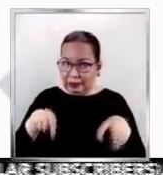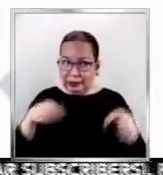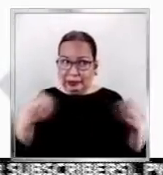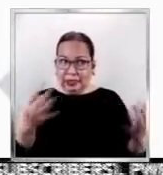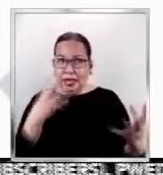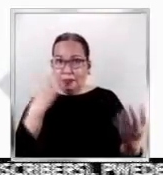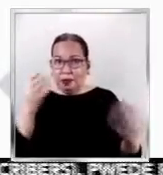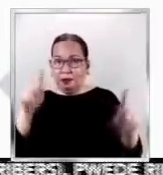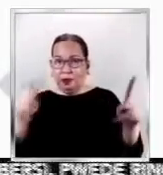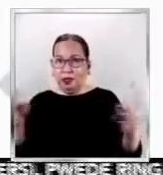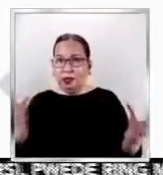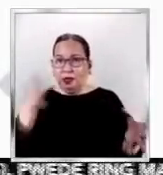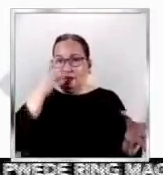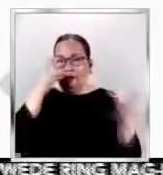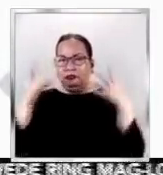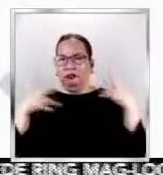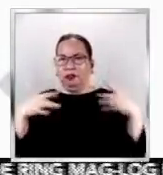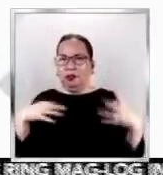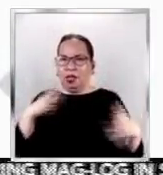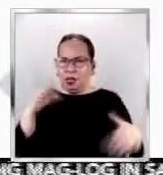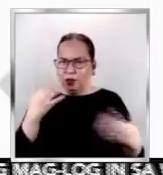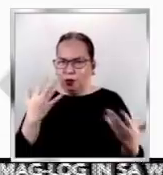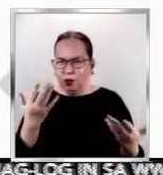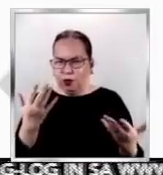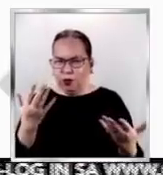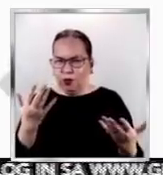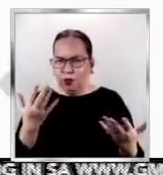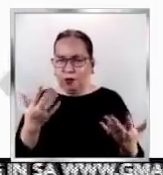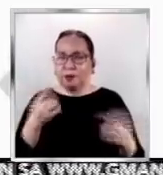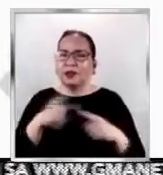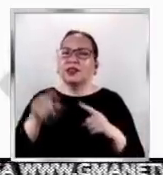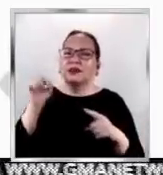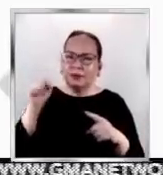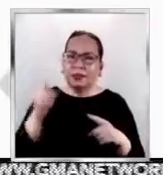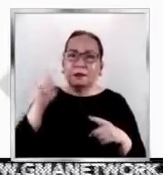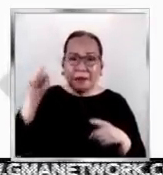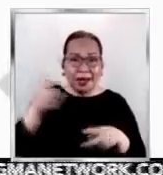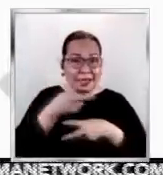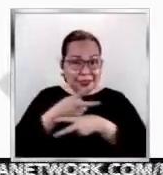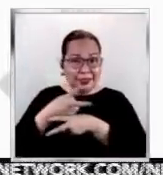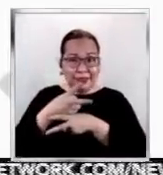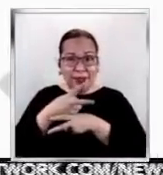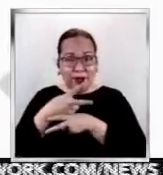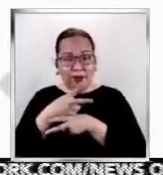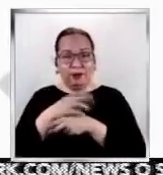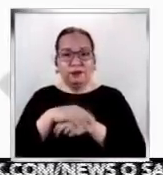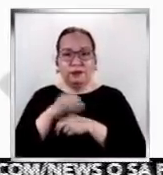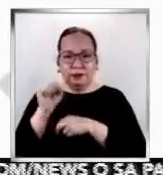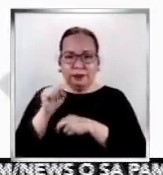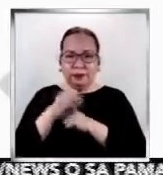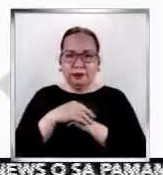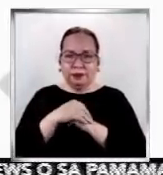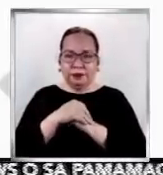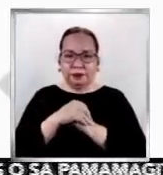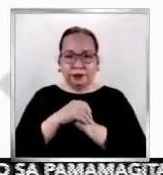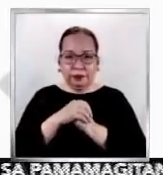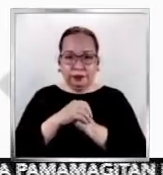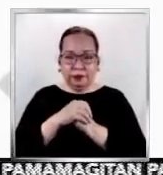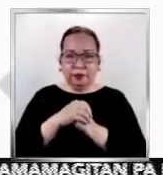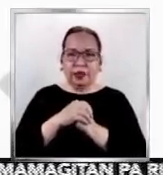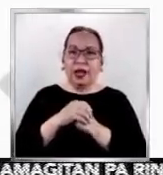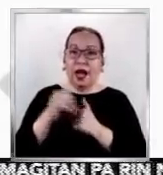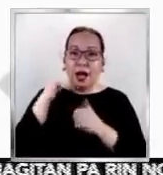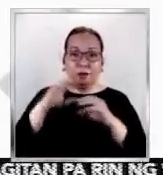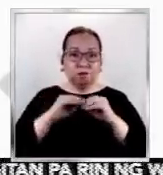nahawa ka ba doon. Pero syempre, gusto natin maging maingat, di ba? Ayaw nga natin na ito ay kumalat at